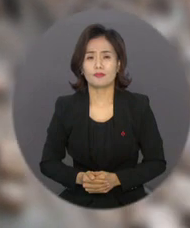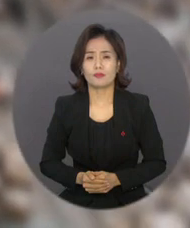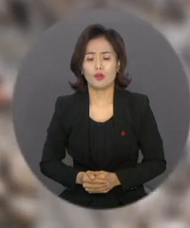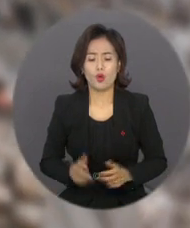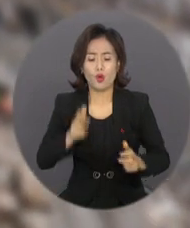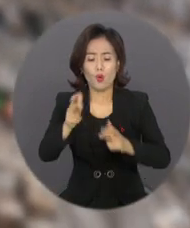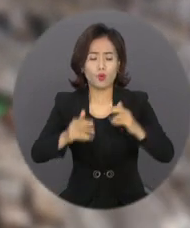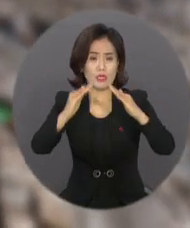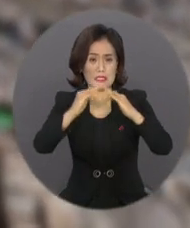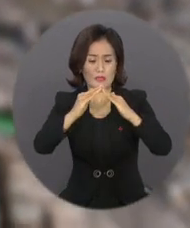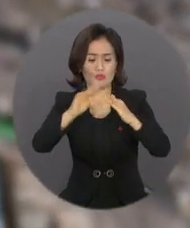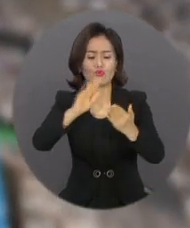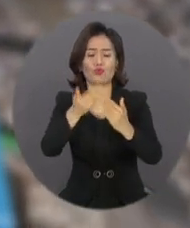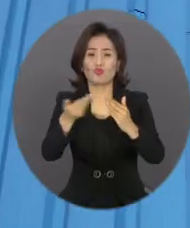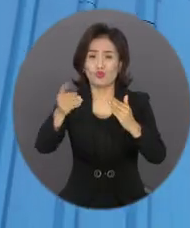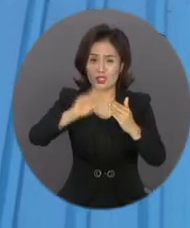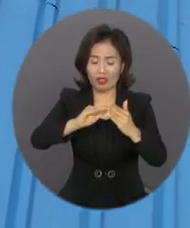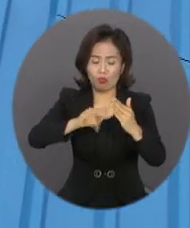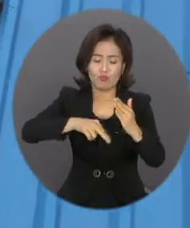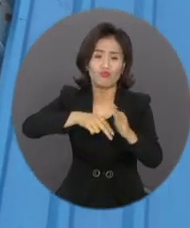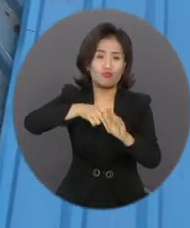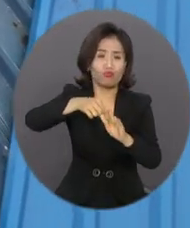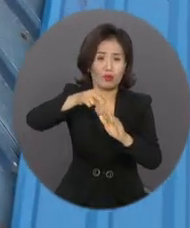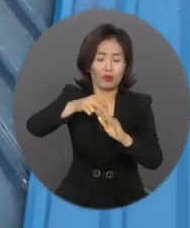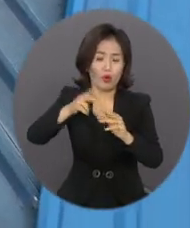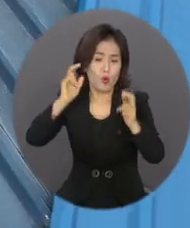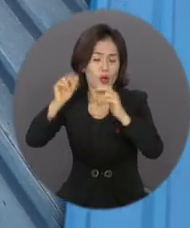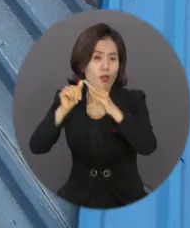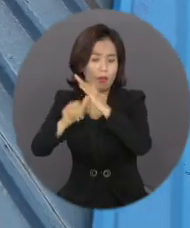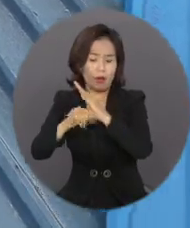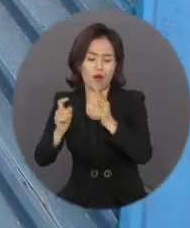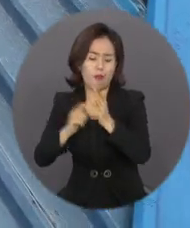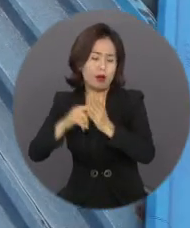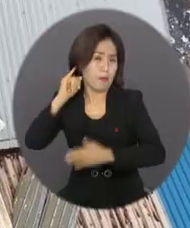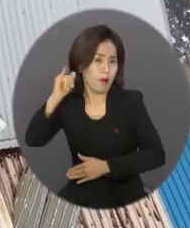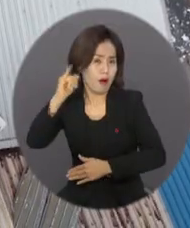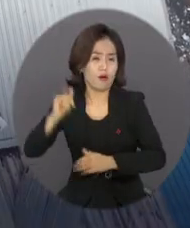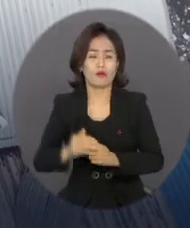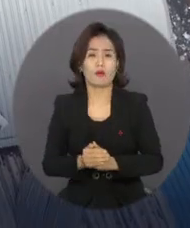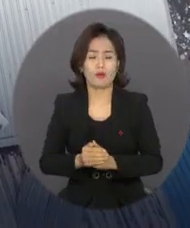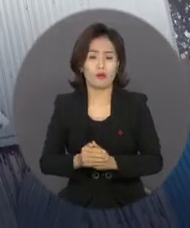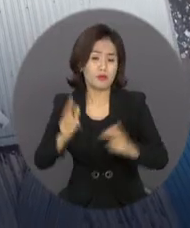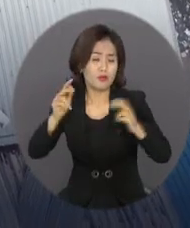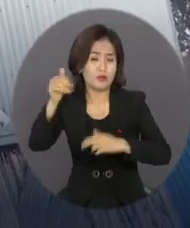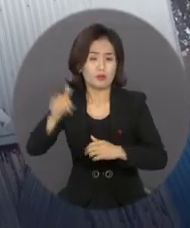공장 지붕을 수리하러 올라간 노동자가 용역업체 대표에게 다급히 전화를 겁니다